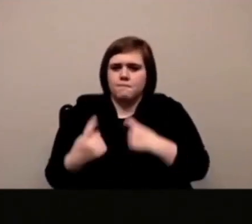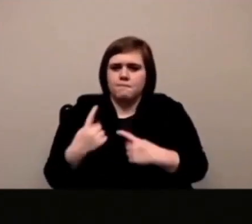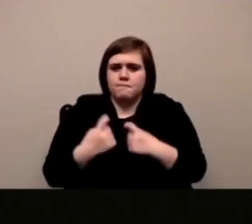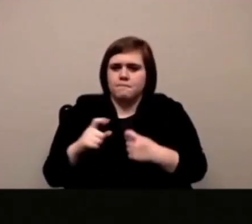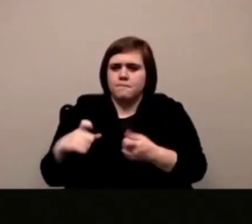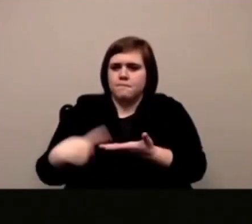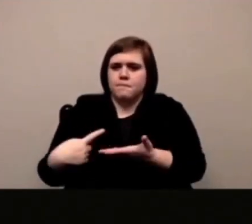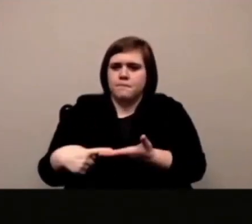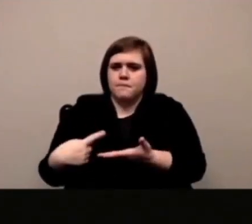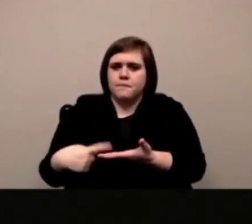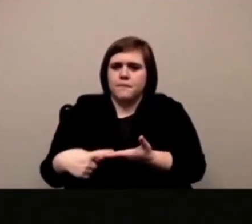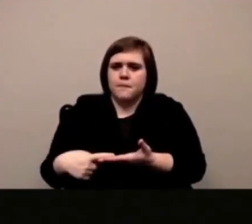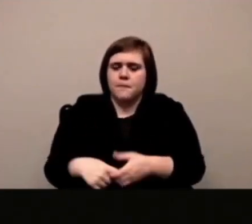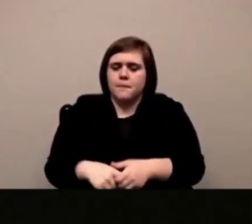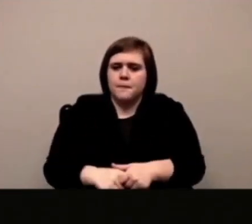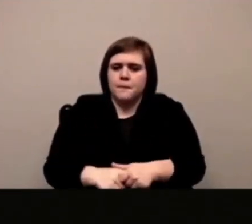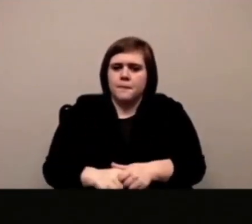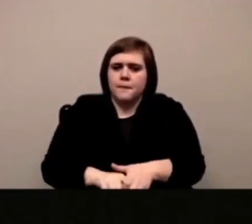ね